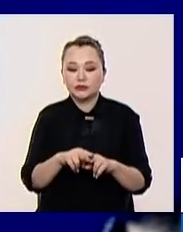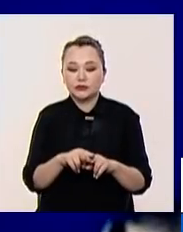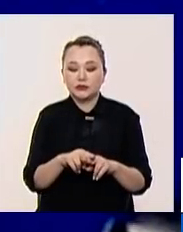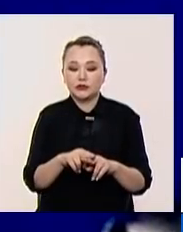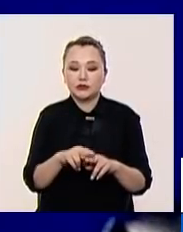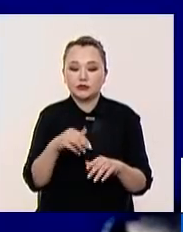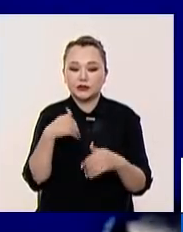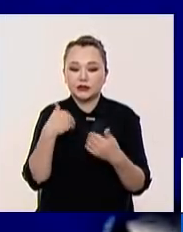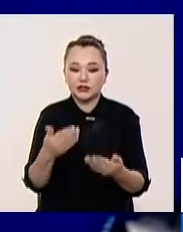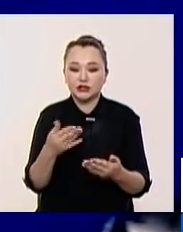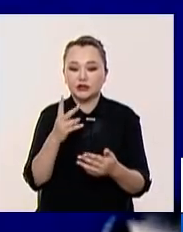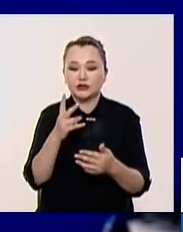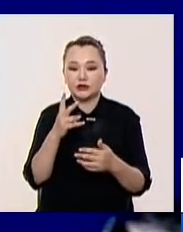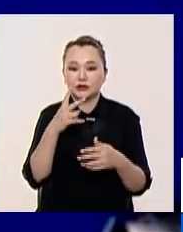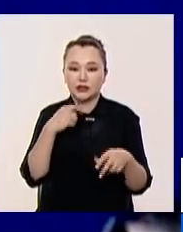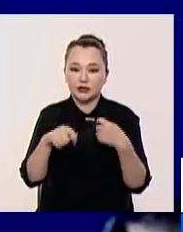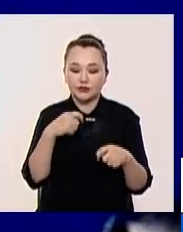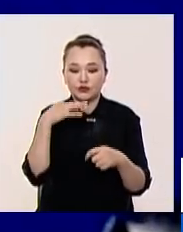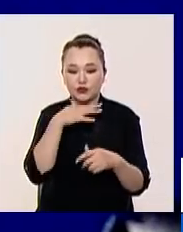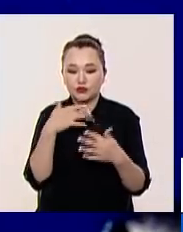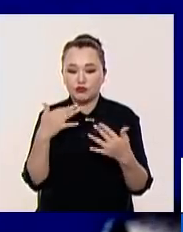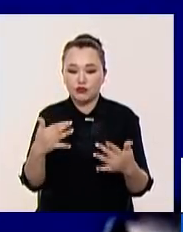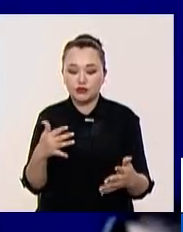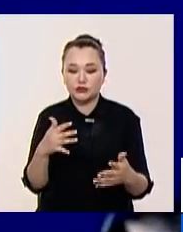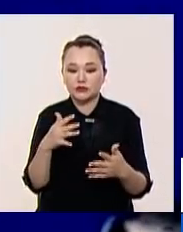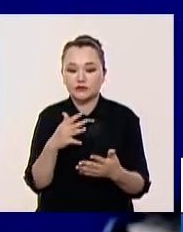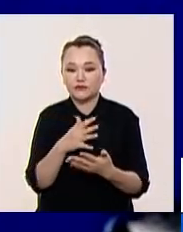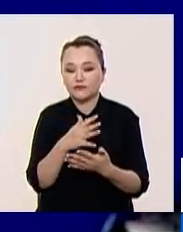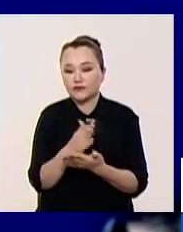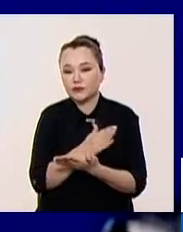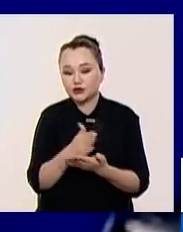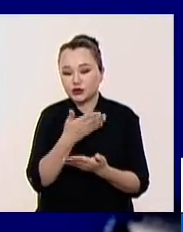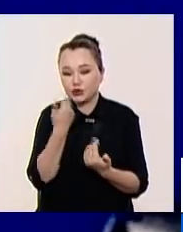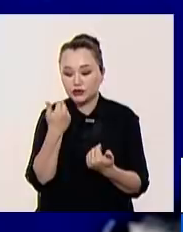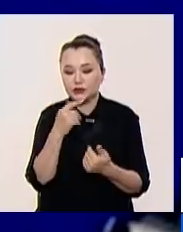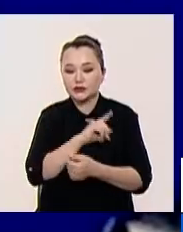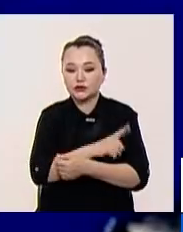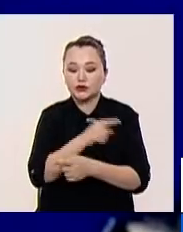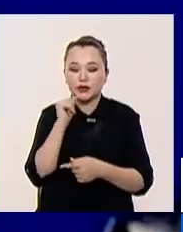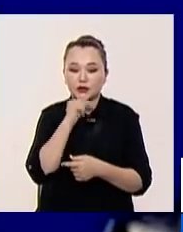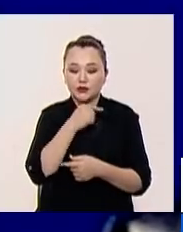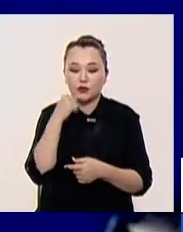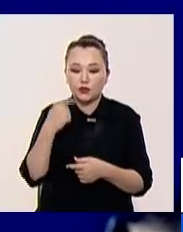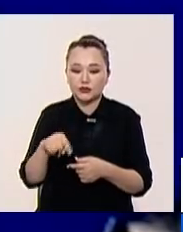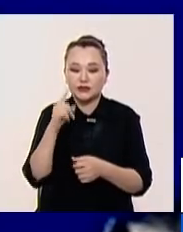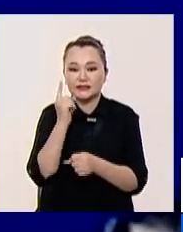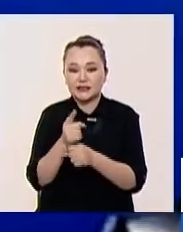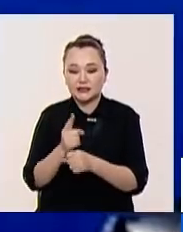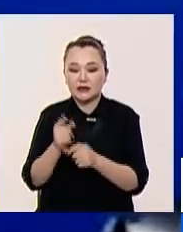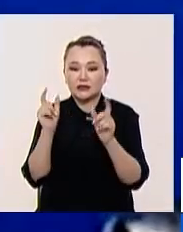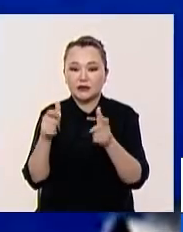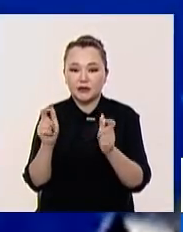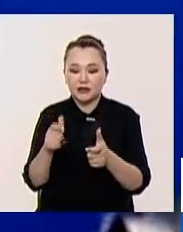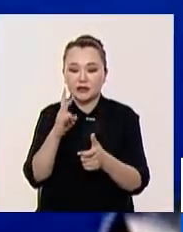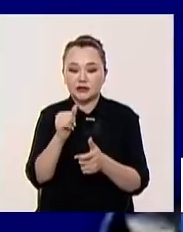как бы предложений валюты много, а спроса на нее практически нет, в силу того, что экономика России под санкциями и заблокирована